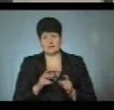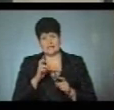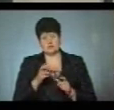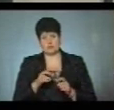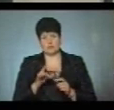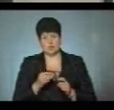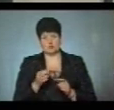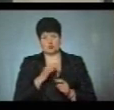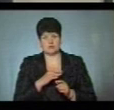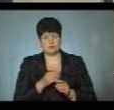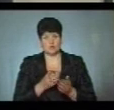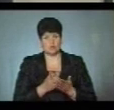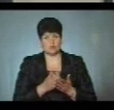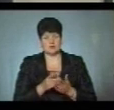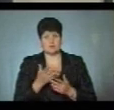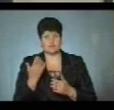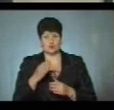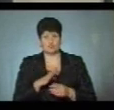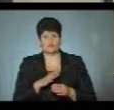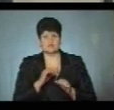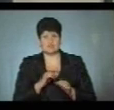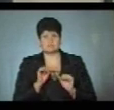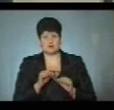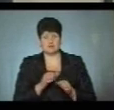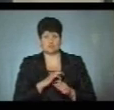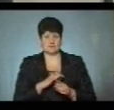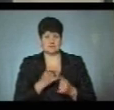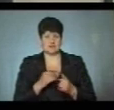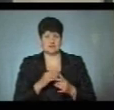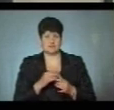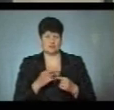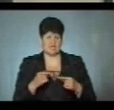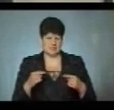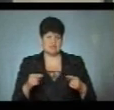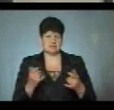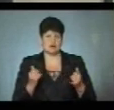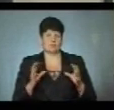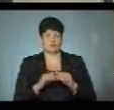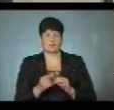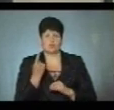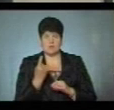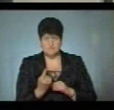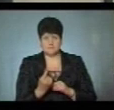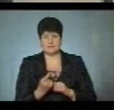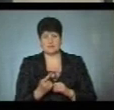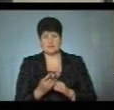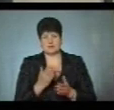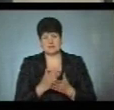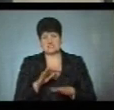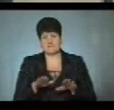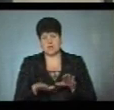Держпродспоживслужба. Там колись у нас був захист прав споживачів, санстанції були різні, зараз це все об'єднує в одну. От. І відбувається десь